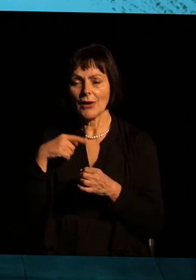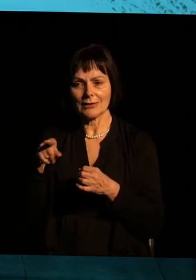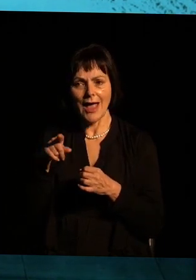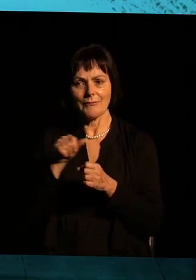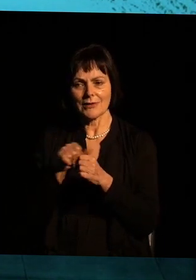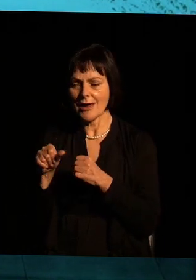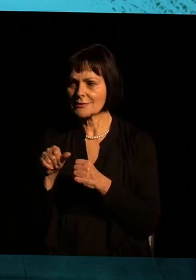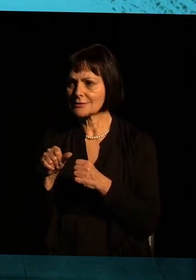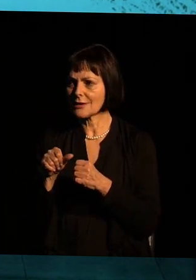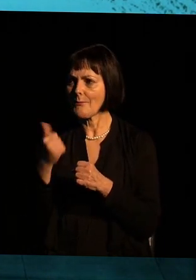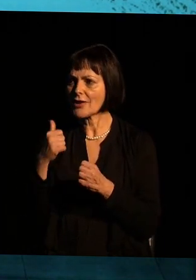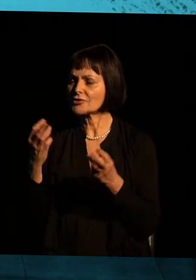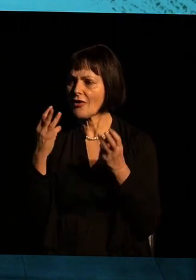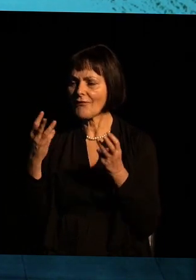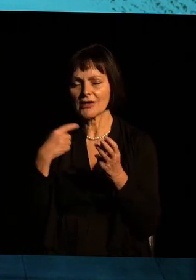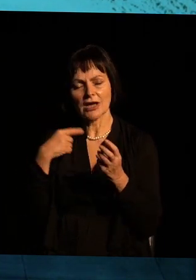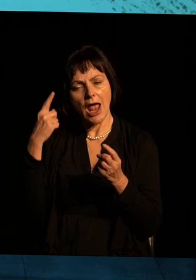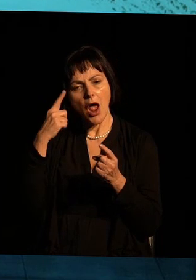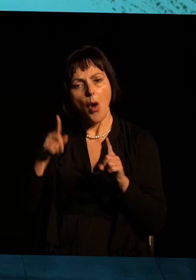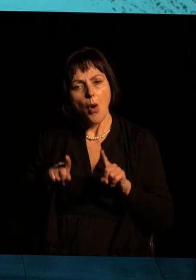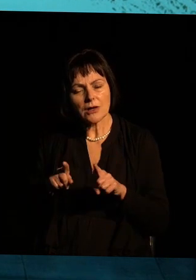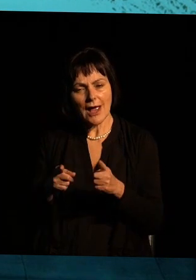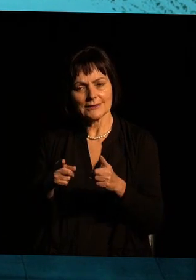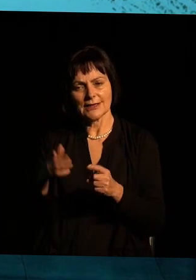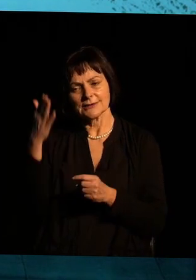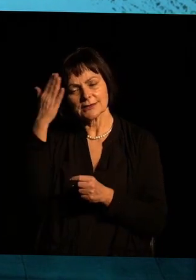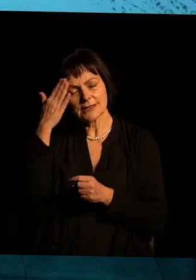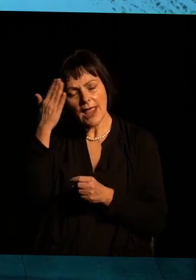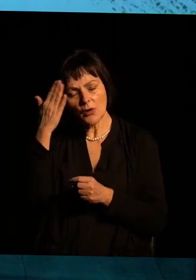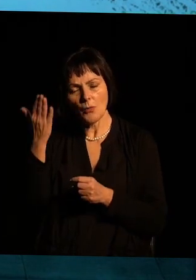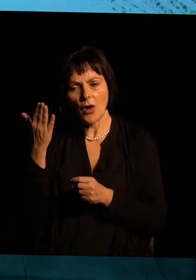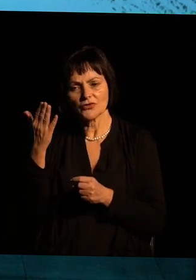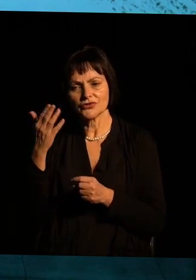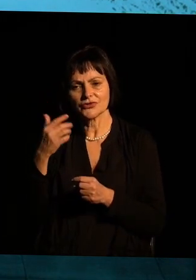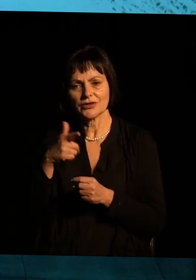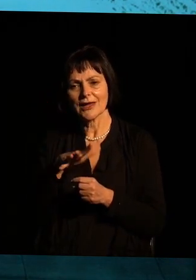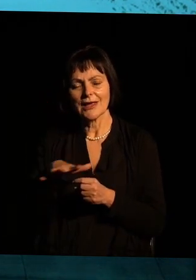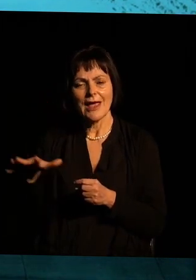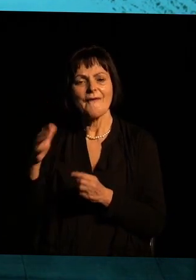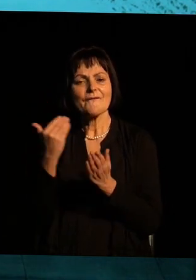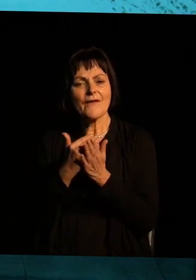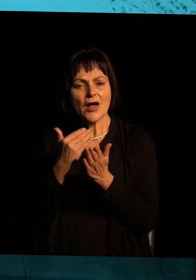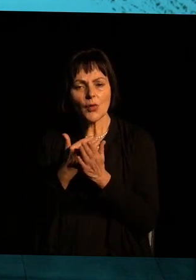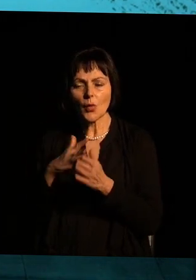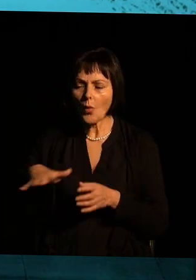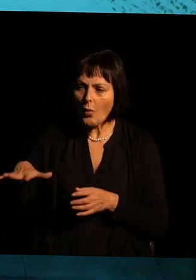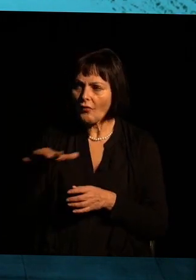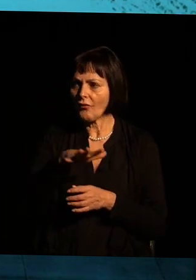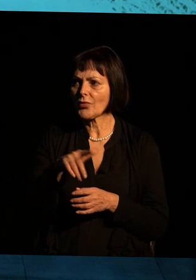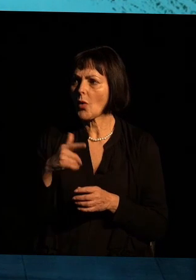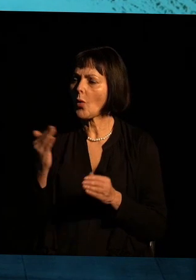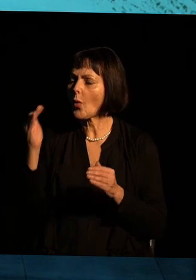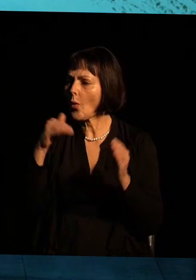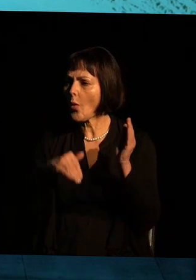jest no bardzo istotna też logistyka, znajomość tych realiów miejscowych. No jest to zdecydowanie